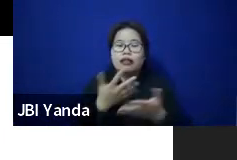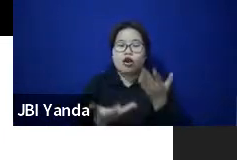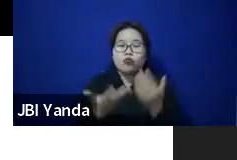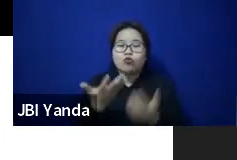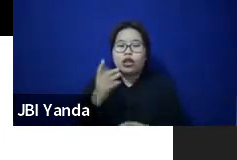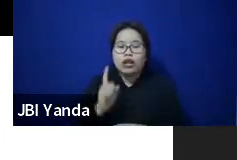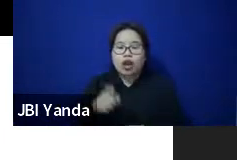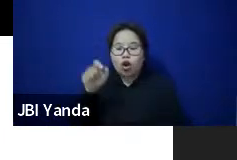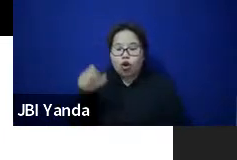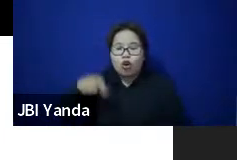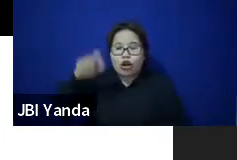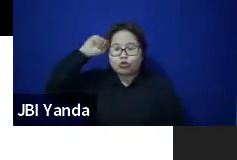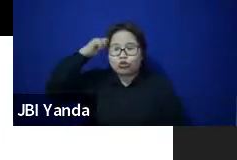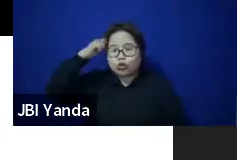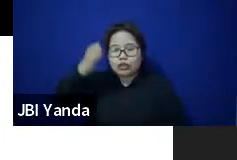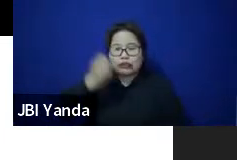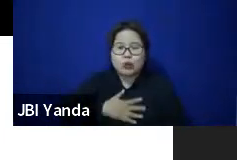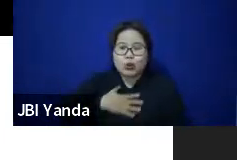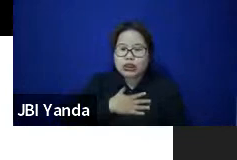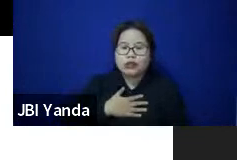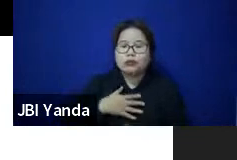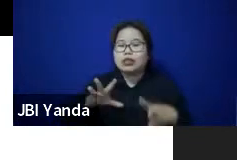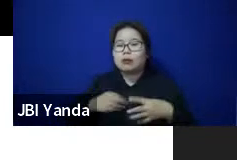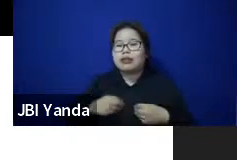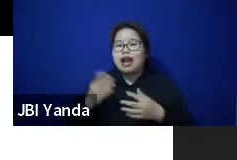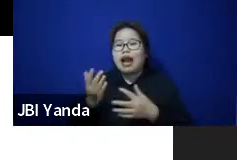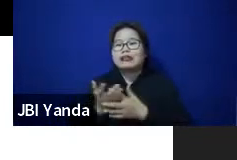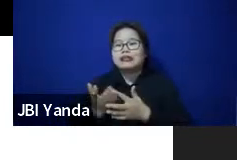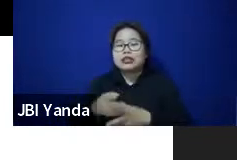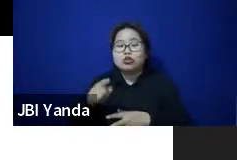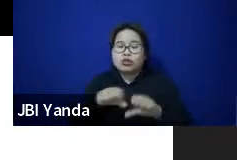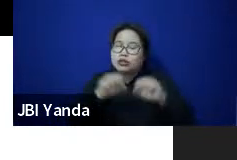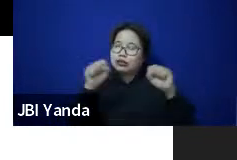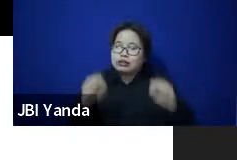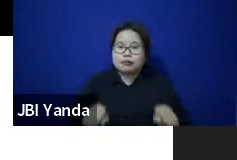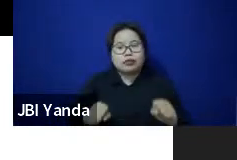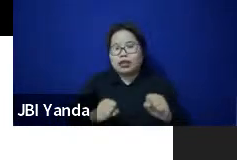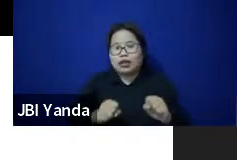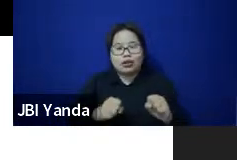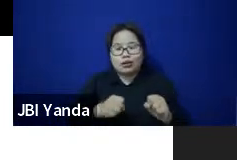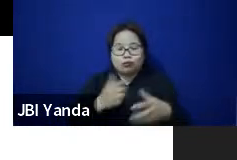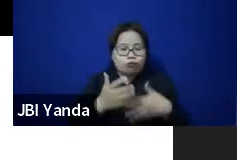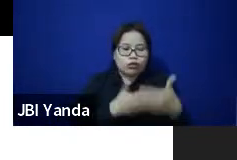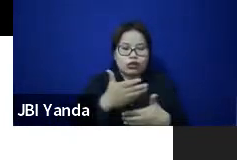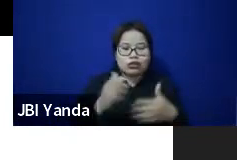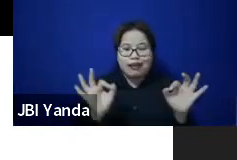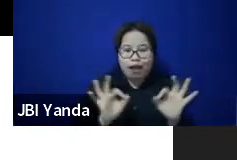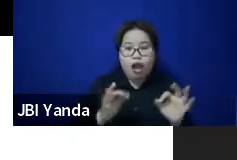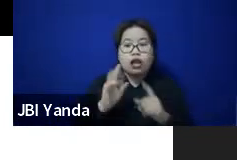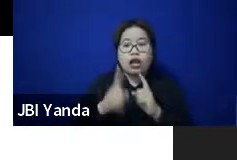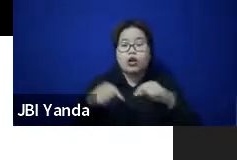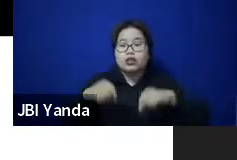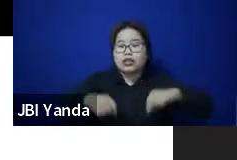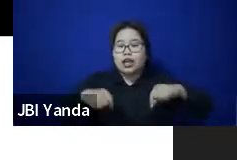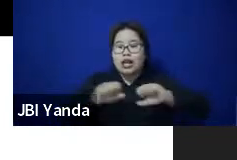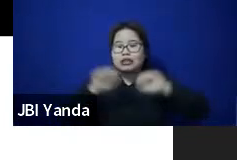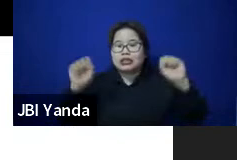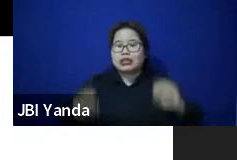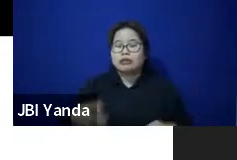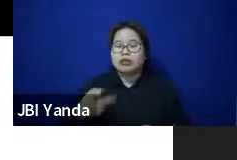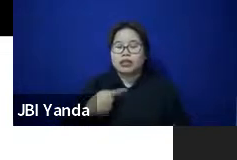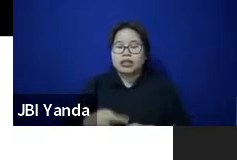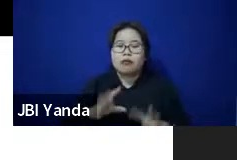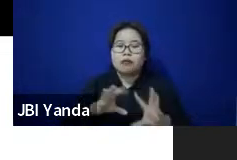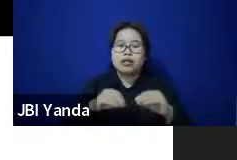paling sulit untuk mendapatkan akses, itu sistemnya nggak bekerja sebetulnya. Sistem kita saat ini hanya bekerja untuk orang-orang